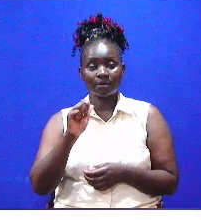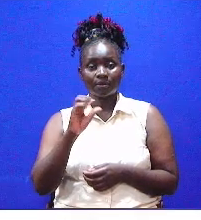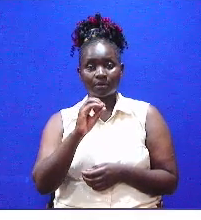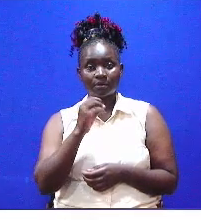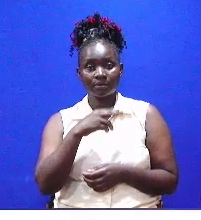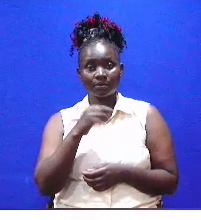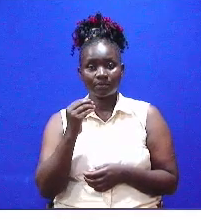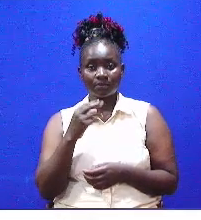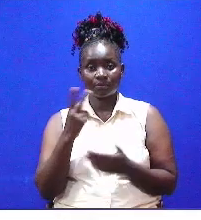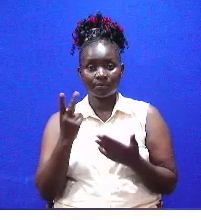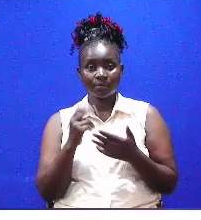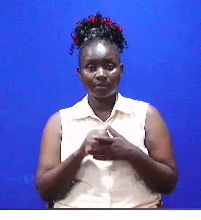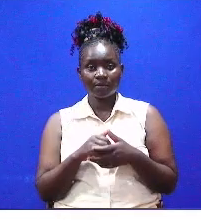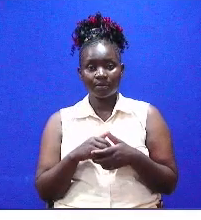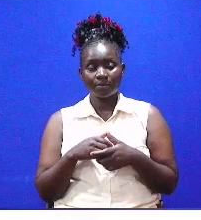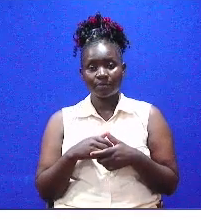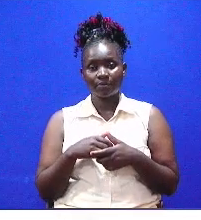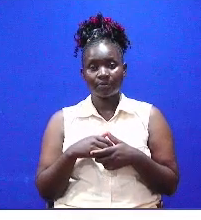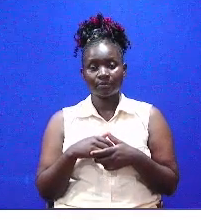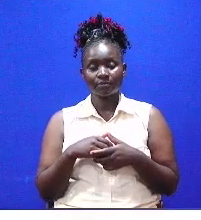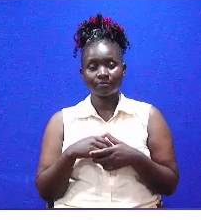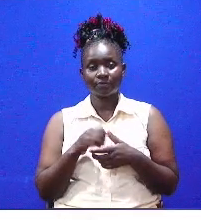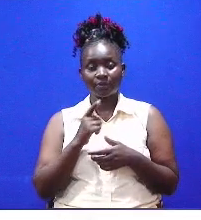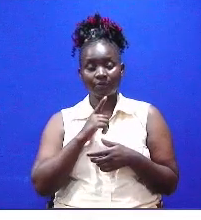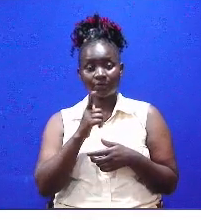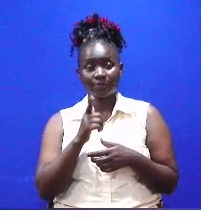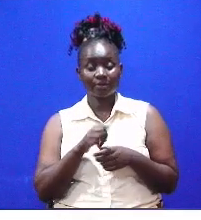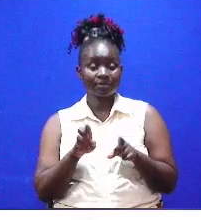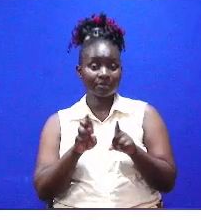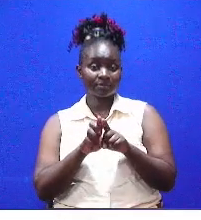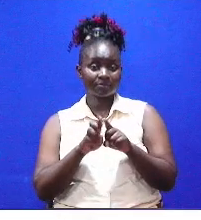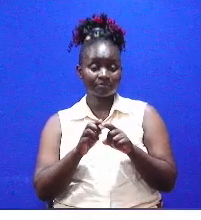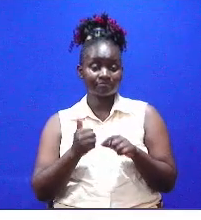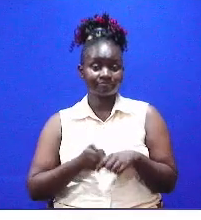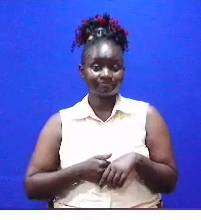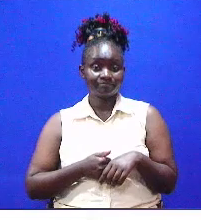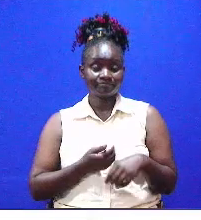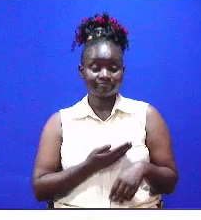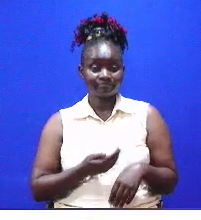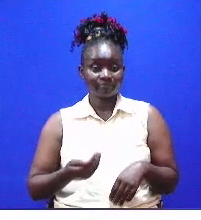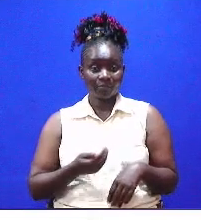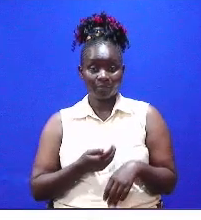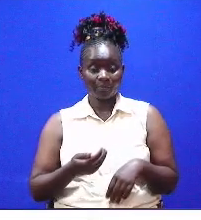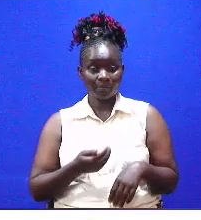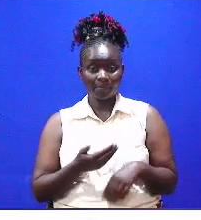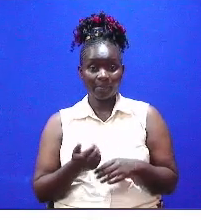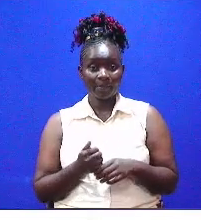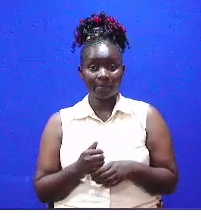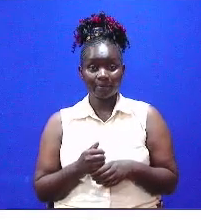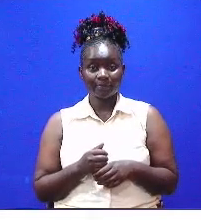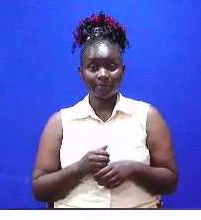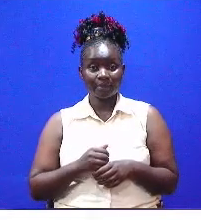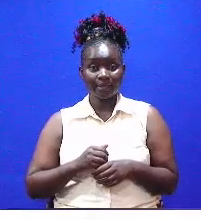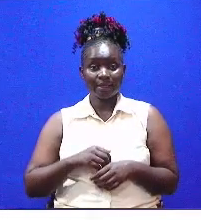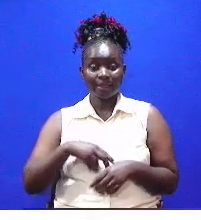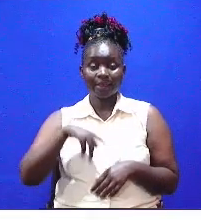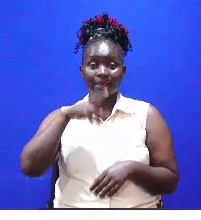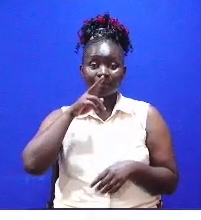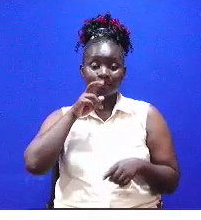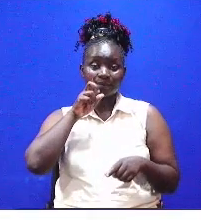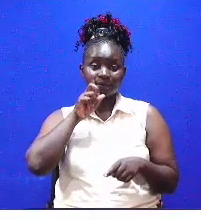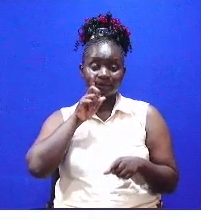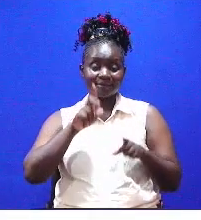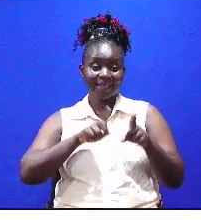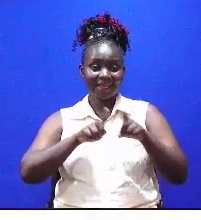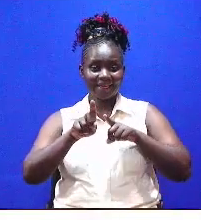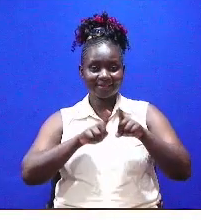cha ko yaka chibicha no mwana oyo ke za ko yaka chibicha Umuro ikasi ni aye gacha. Mwisiko